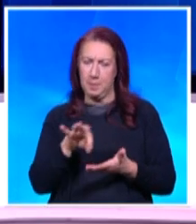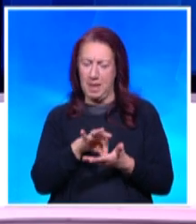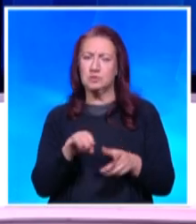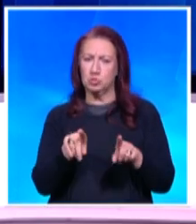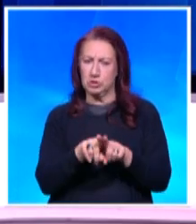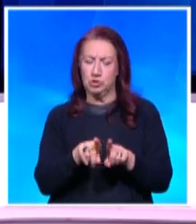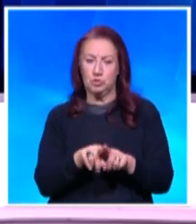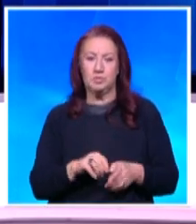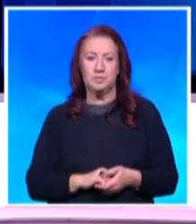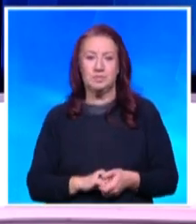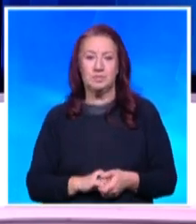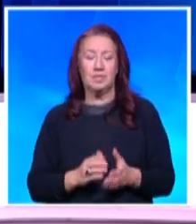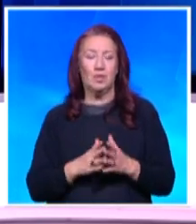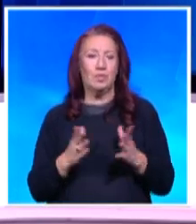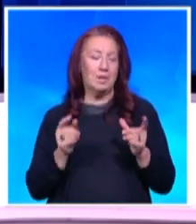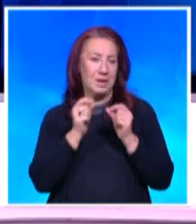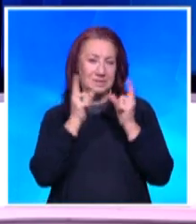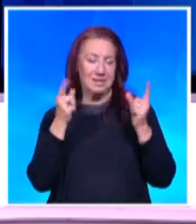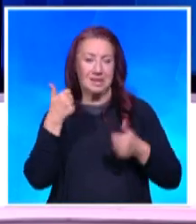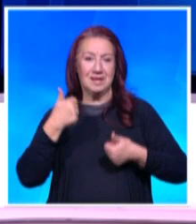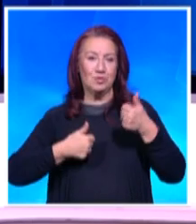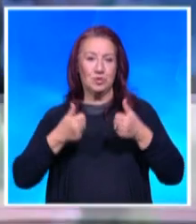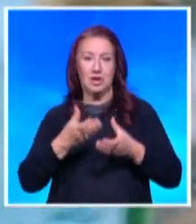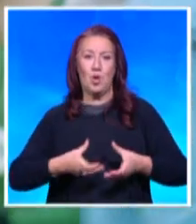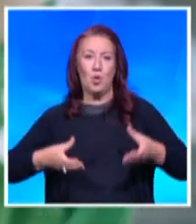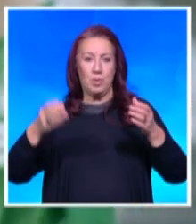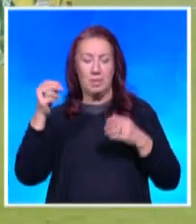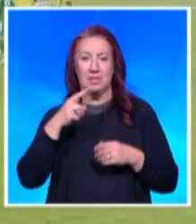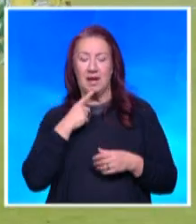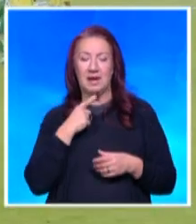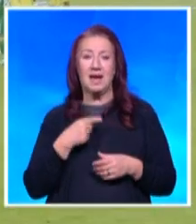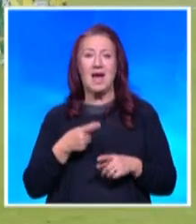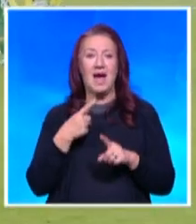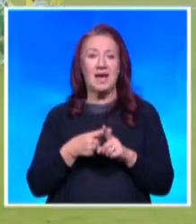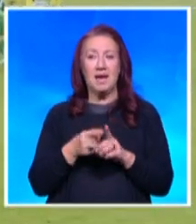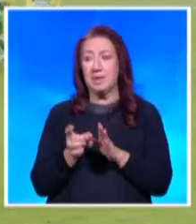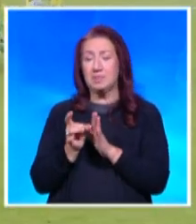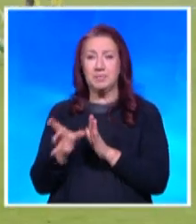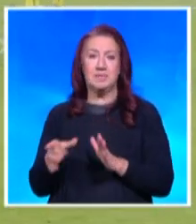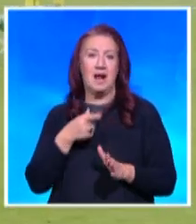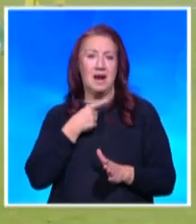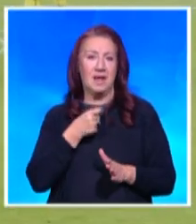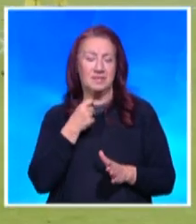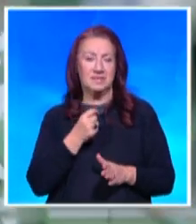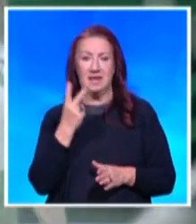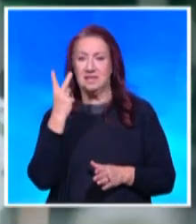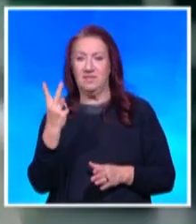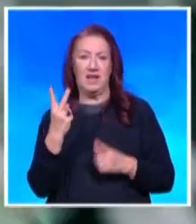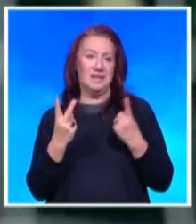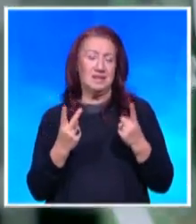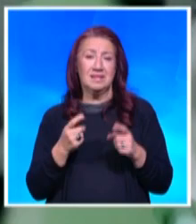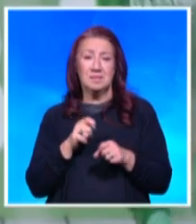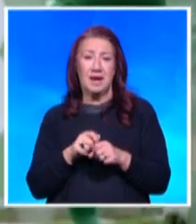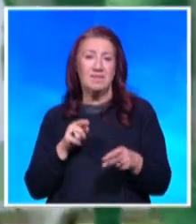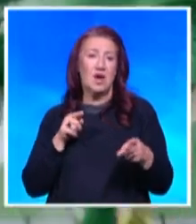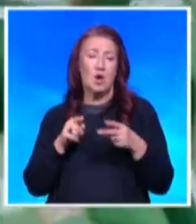Голямата изненада в турнира за Купата на България е факт. Хебър изхвърли Левски в осмина финалната фаза с 2 на 1 с гол в последната минута